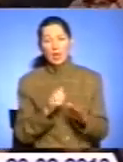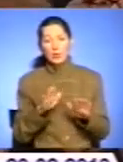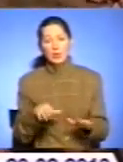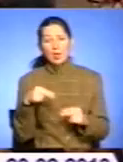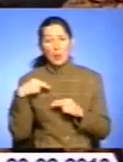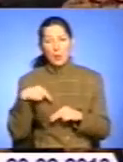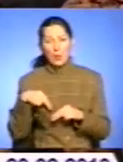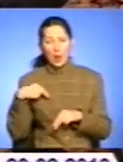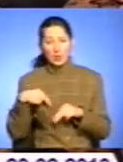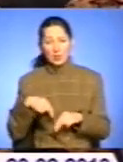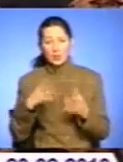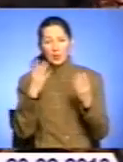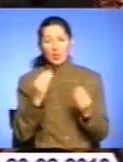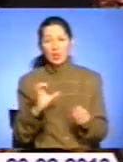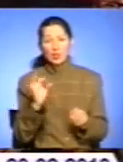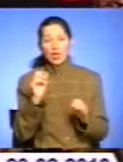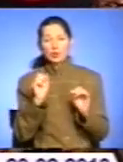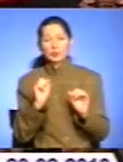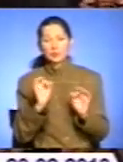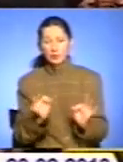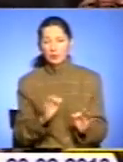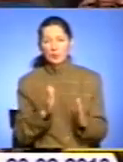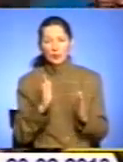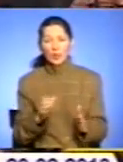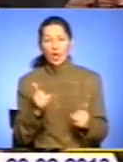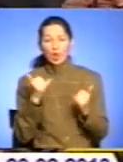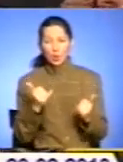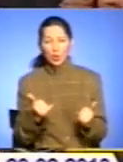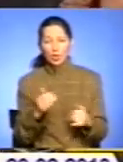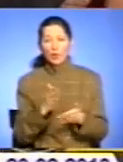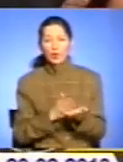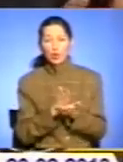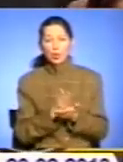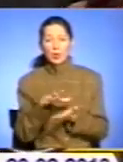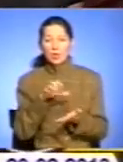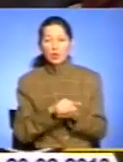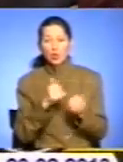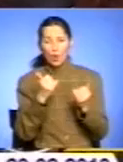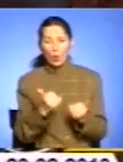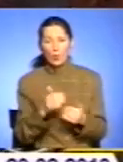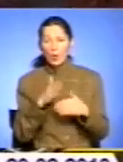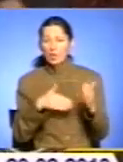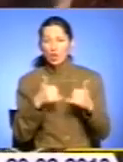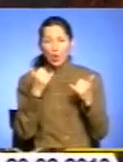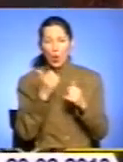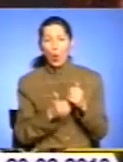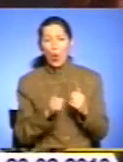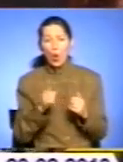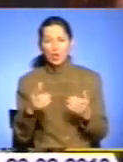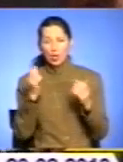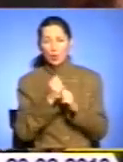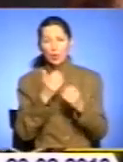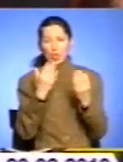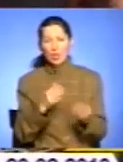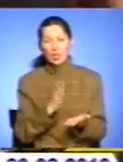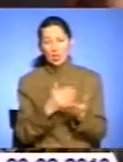справедливості, він не тільки є сьогодні, а в службі зайнятості практично кожен робочий день – це є день соціальної справедливості, тому